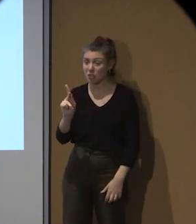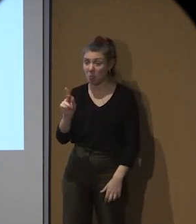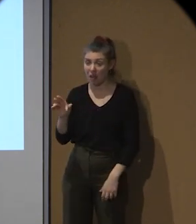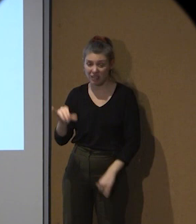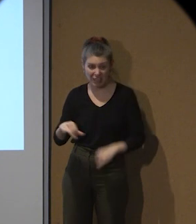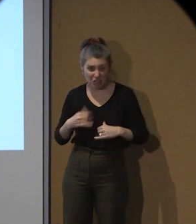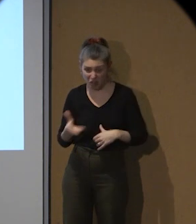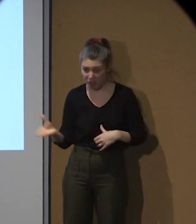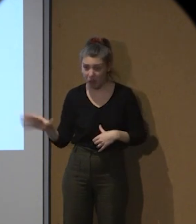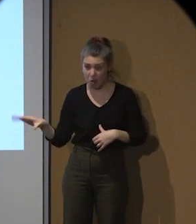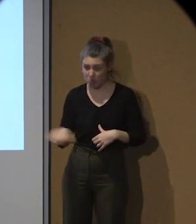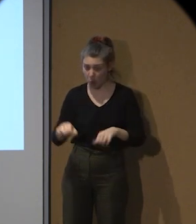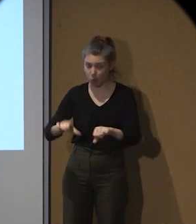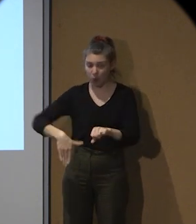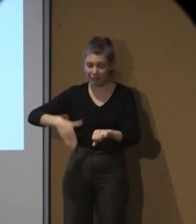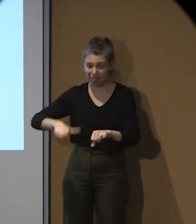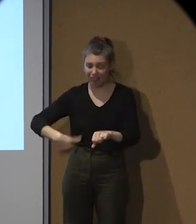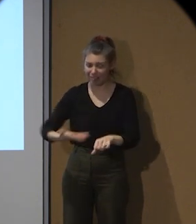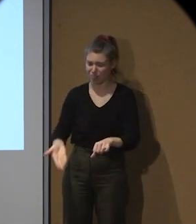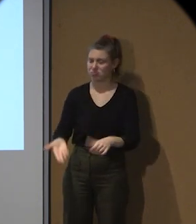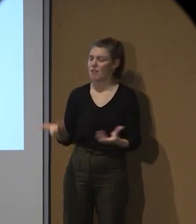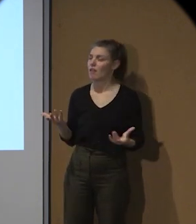voulais avoir votre avis par rapport à ça. Alors,